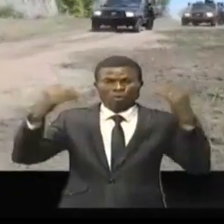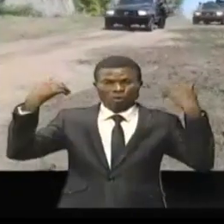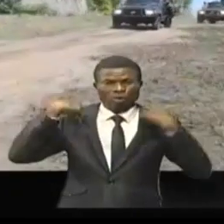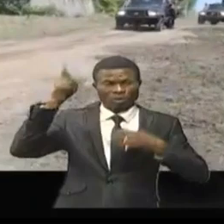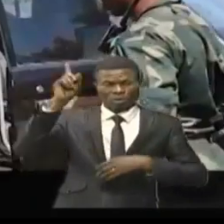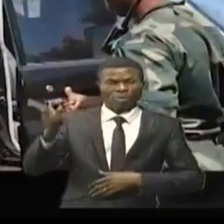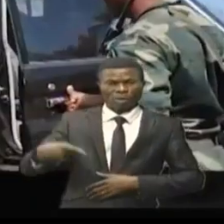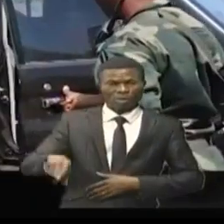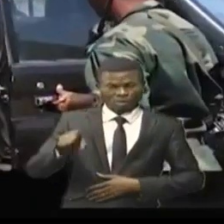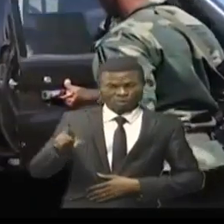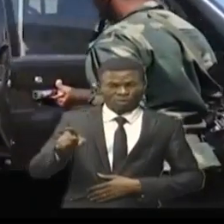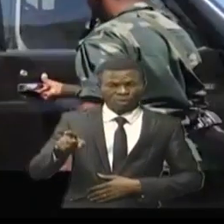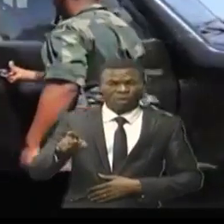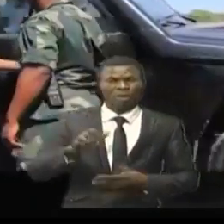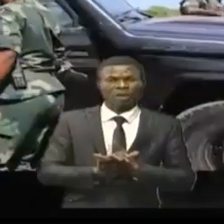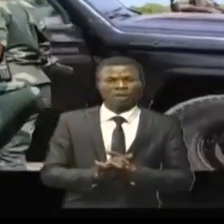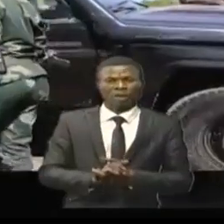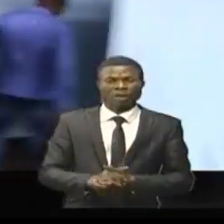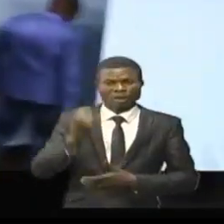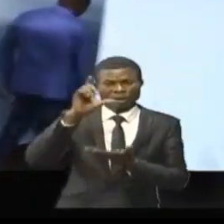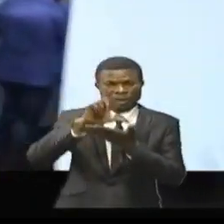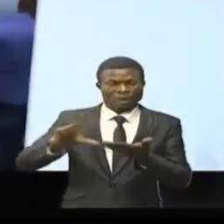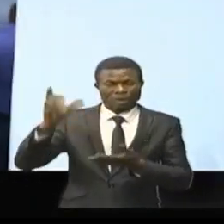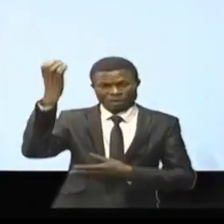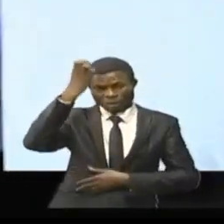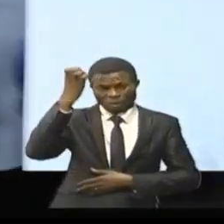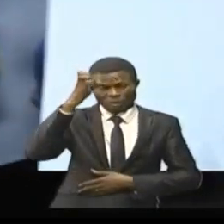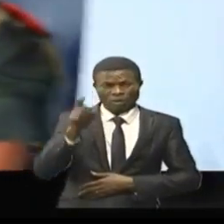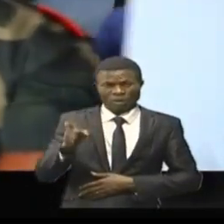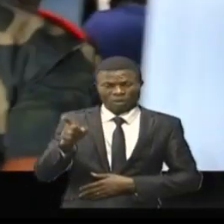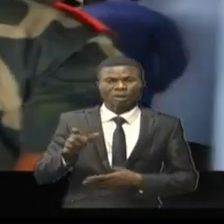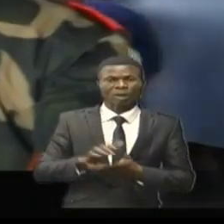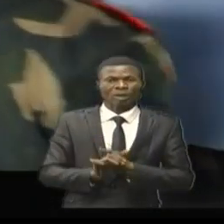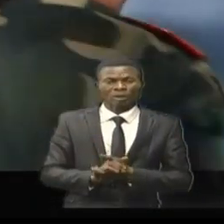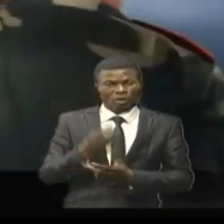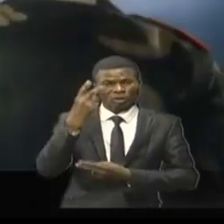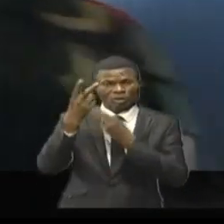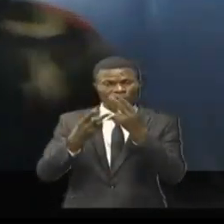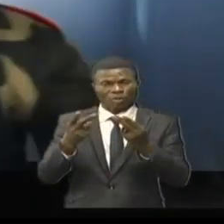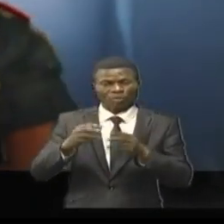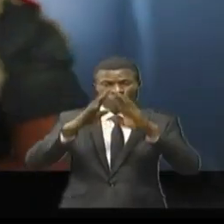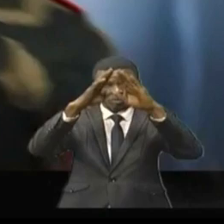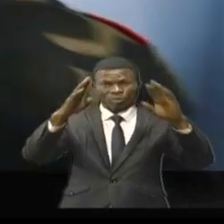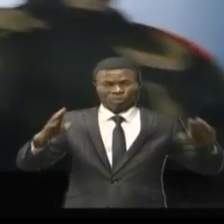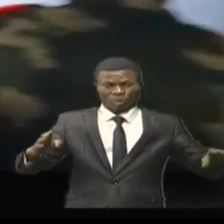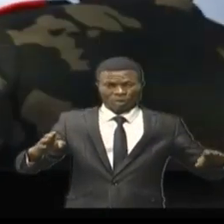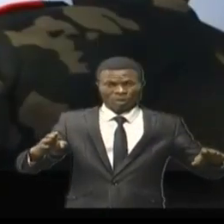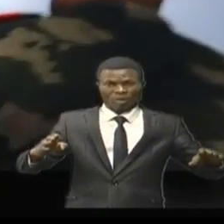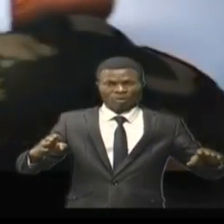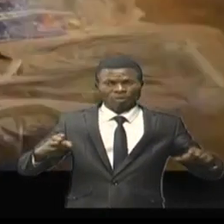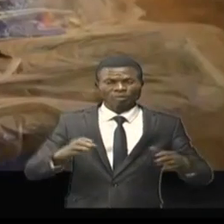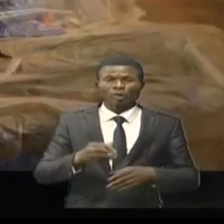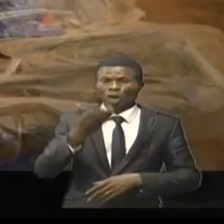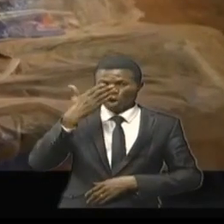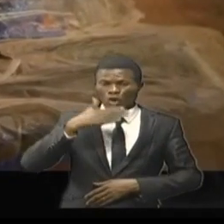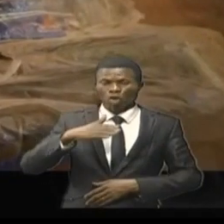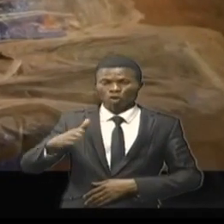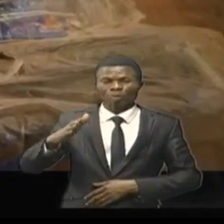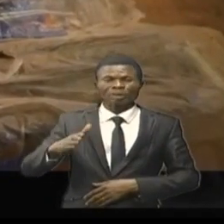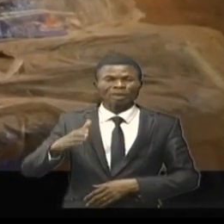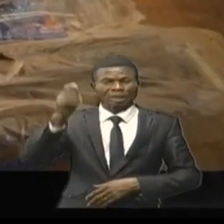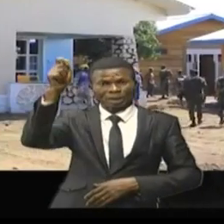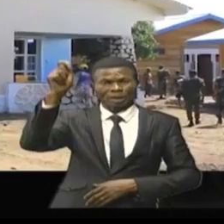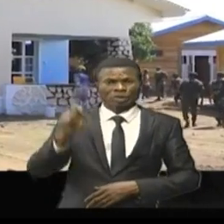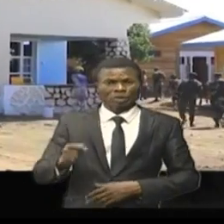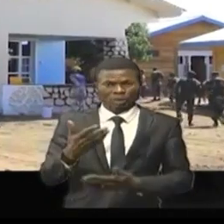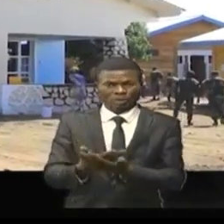opérations militaires à Ituri, le lieutenant général Bouyanka Choma Johnny a visité le bâtiment de l'unité médicale d'intervention rapide